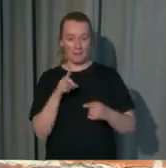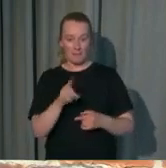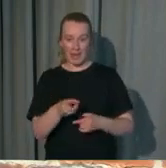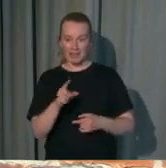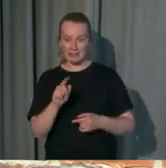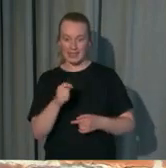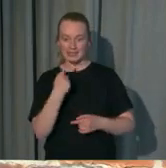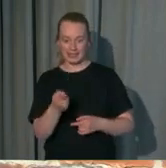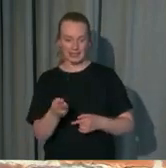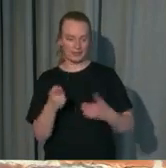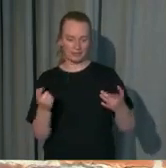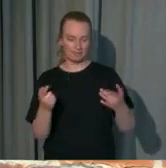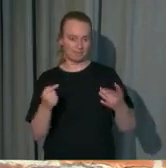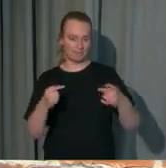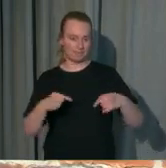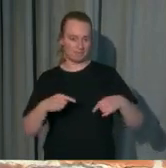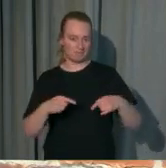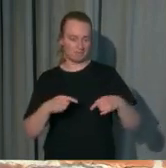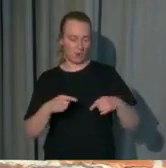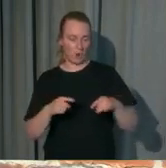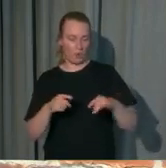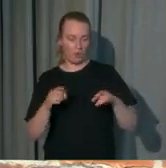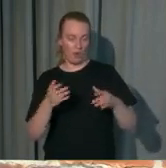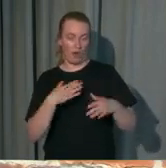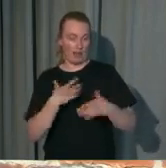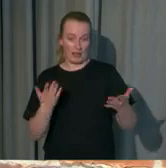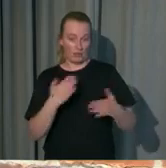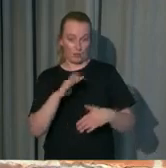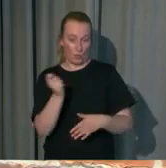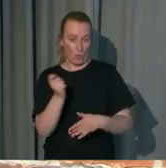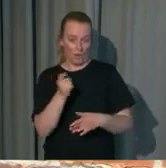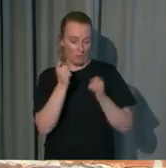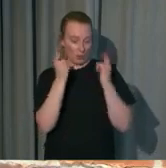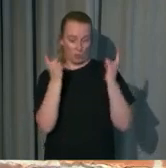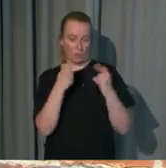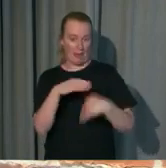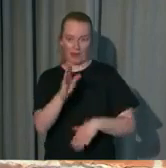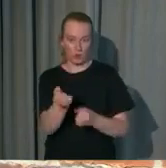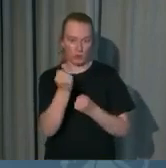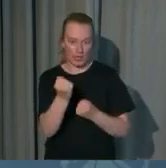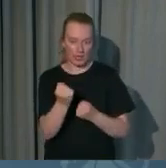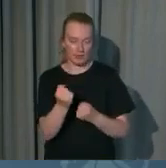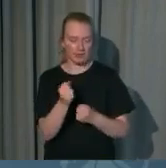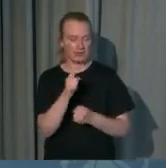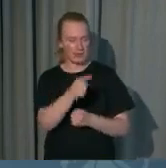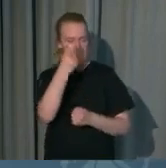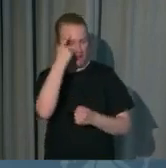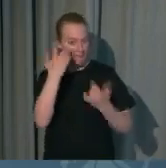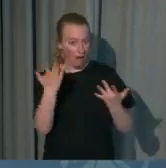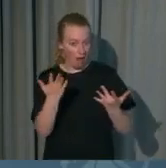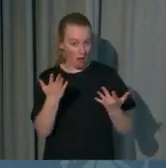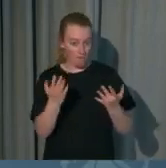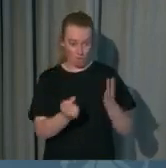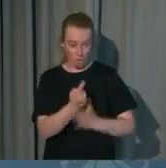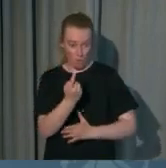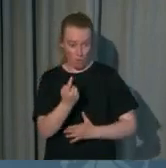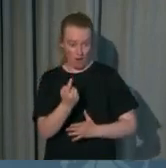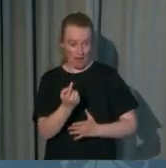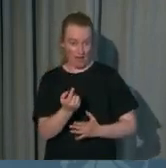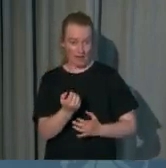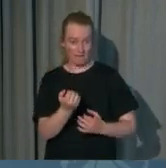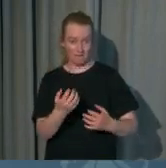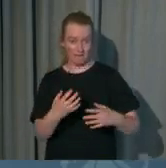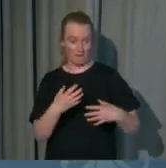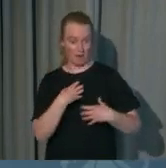at det er ytterligere trusler. Hva er din vurdering av det? Er det fare for terroraksjoner nå når trusselnivået er